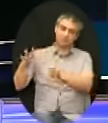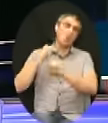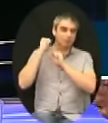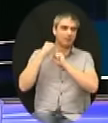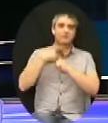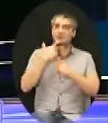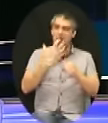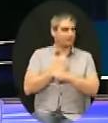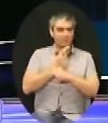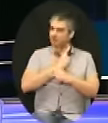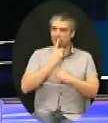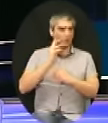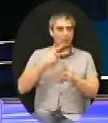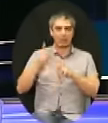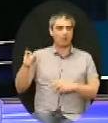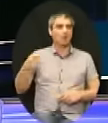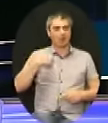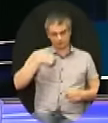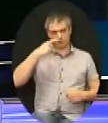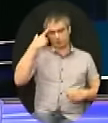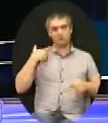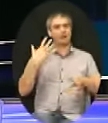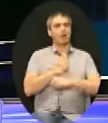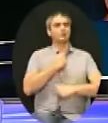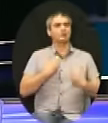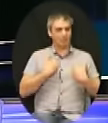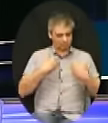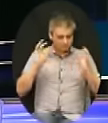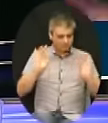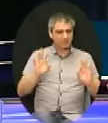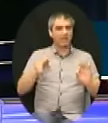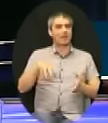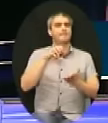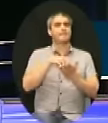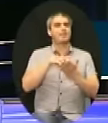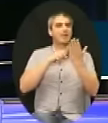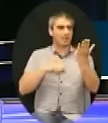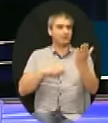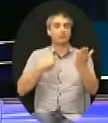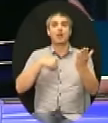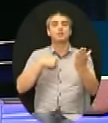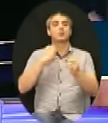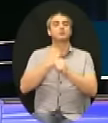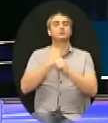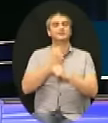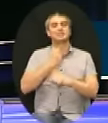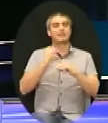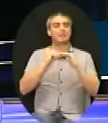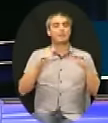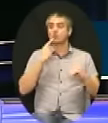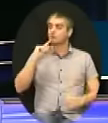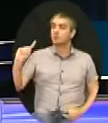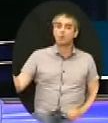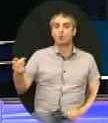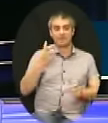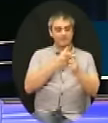אומרים שהצלחה זה לא דבר ששייכת רק אליו, גם אנחנו יודעים להצליח, זה בסדר גם במרכז הארץ. אנחנו הולכים על הימין המתון ואומרים לכל